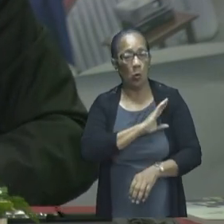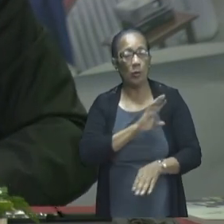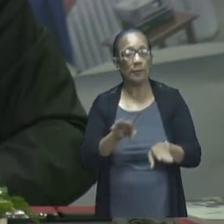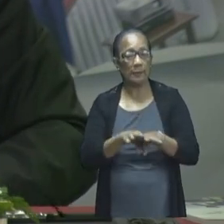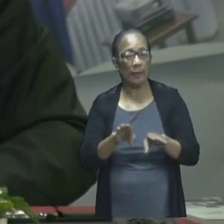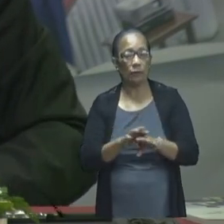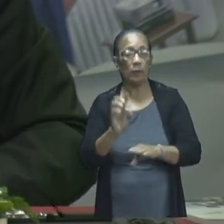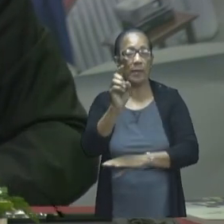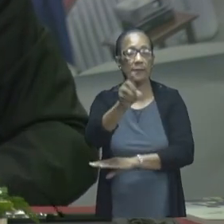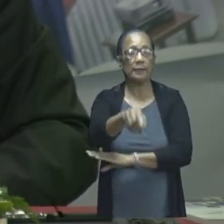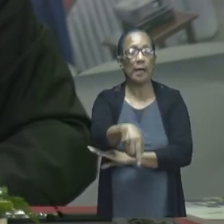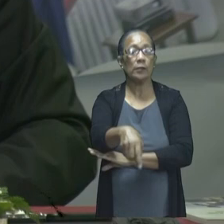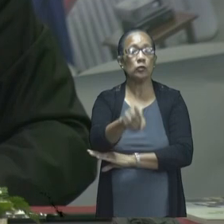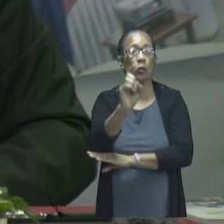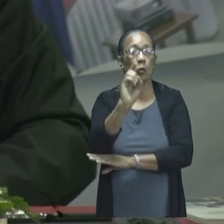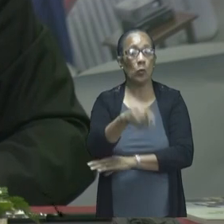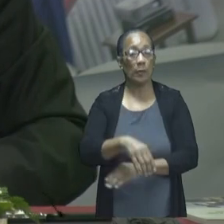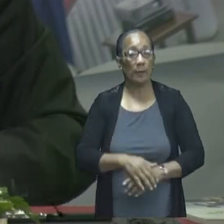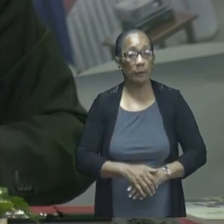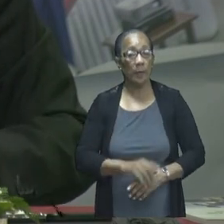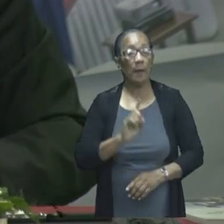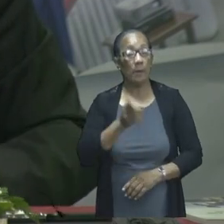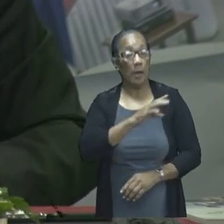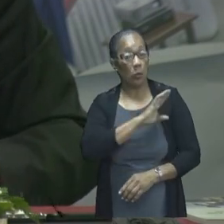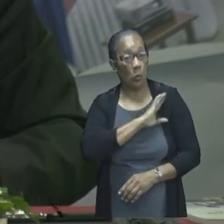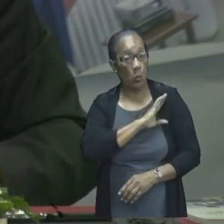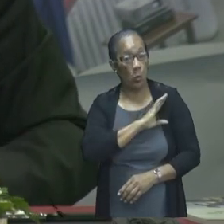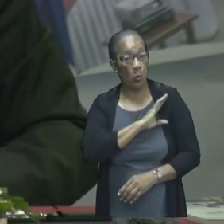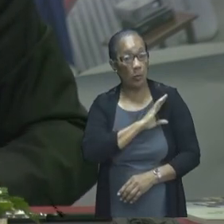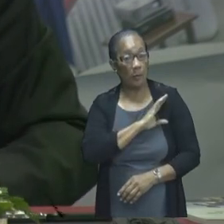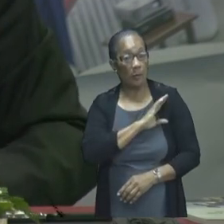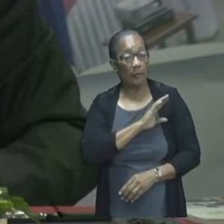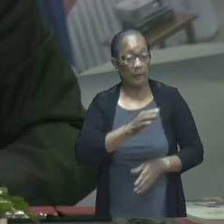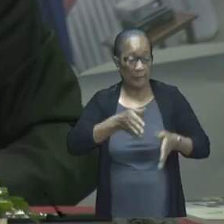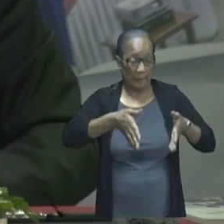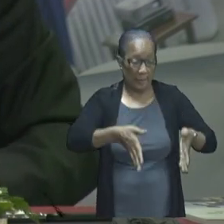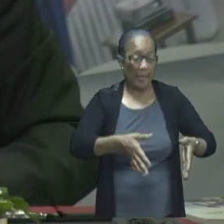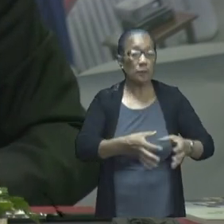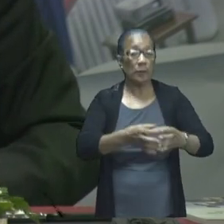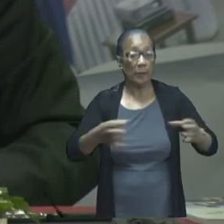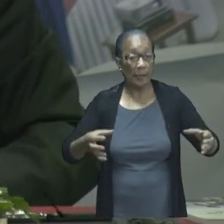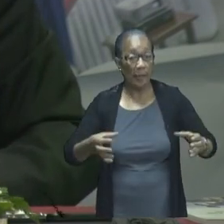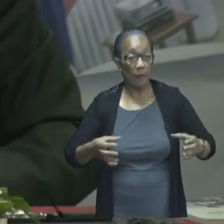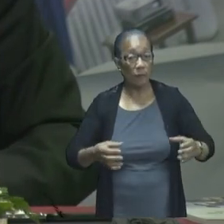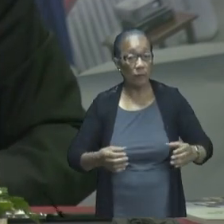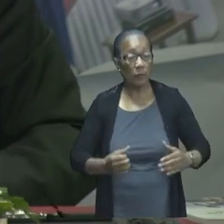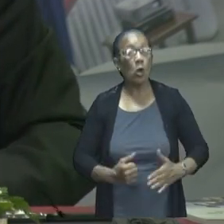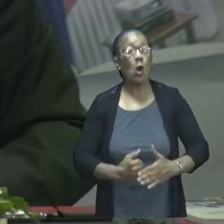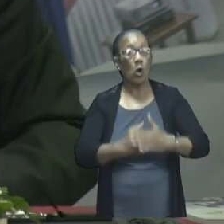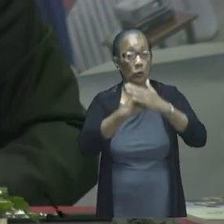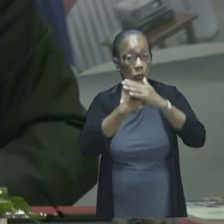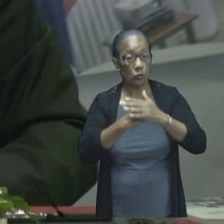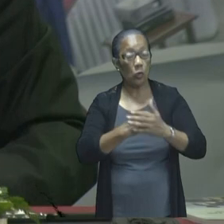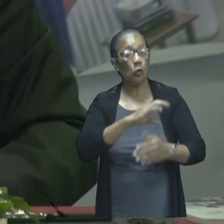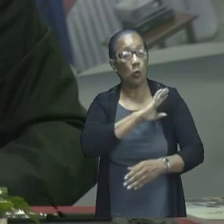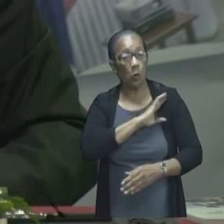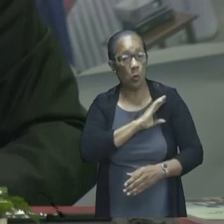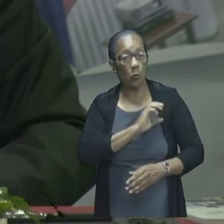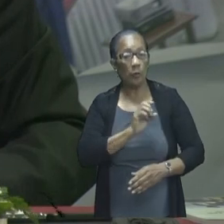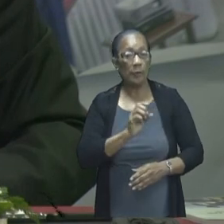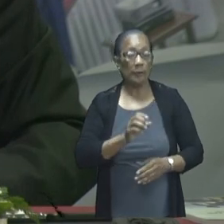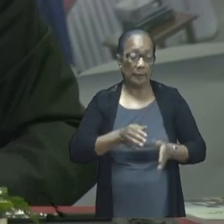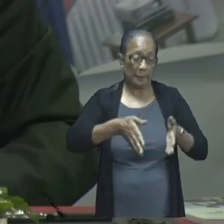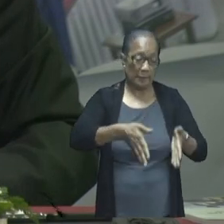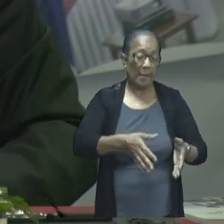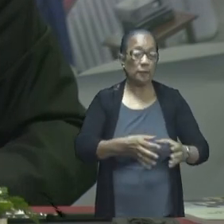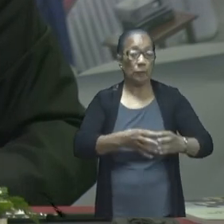olie maar natuurlijk kijken we naar in staatsbedrijven en we ondersteunen die staatsbedrijven die steun nodig hebben van file staat we